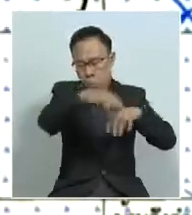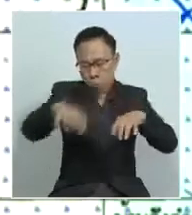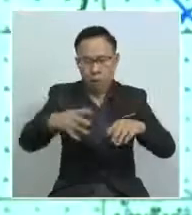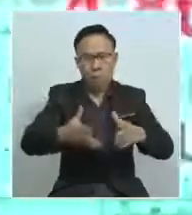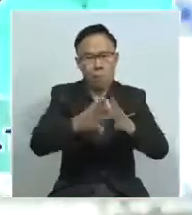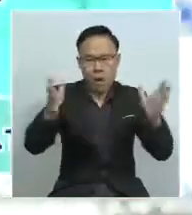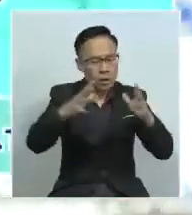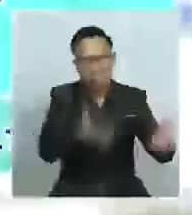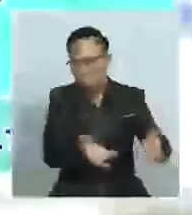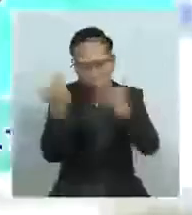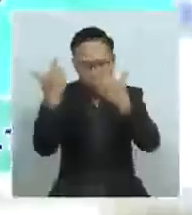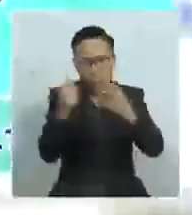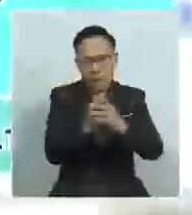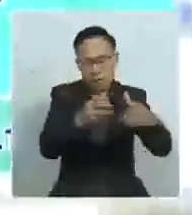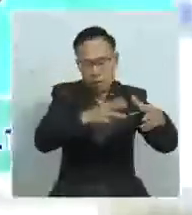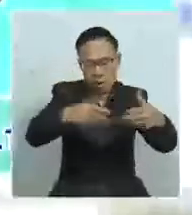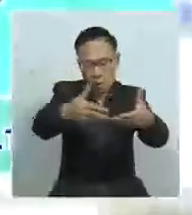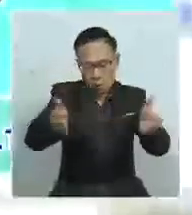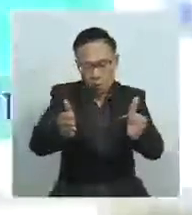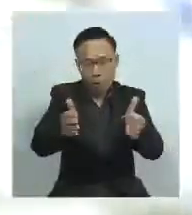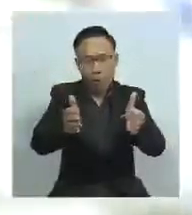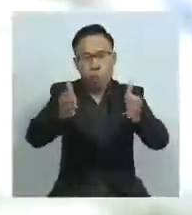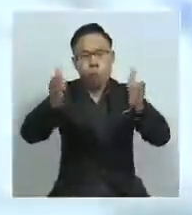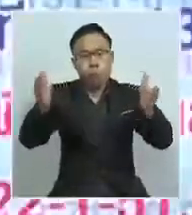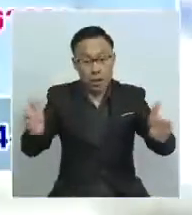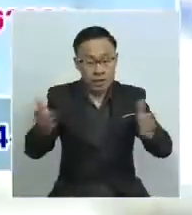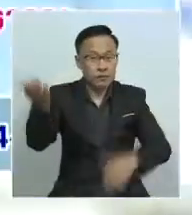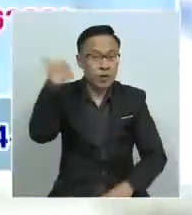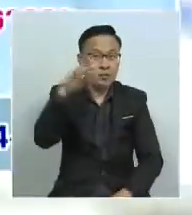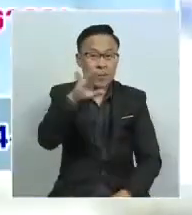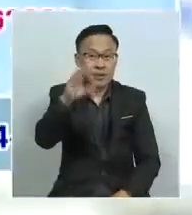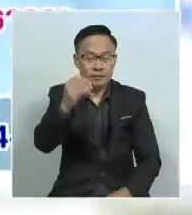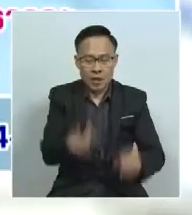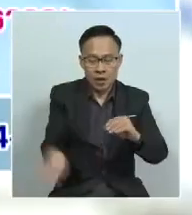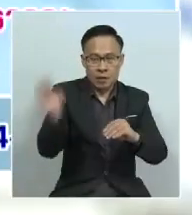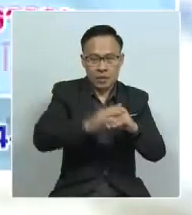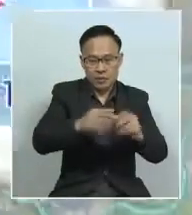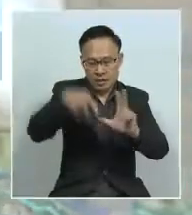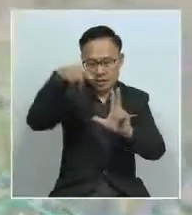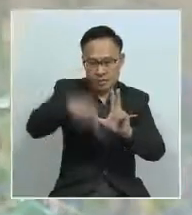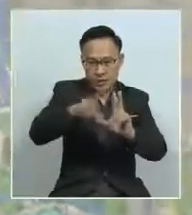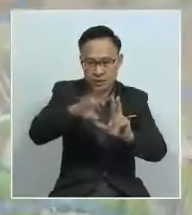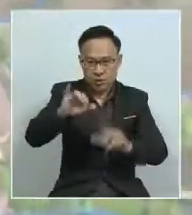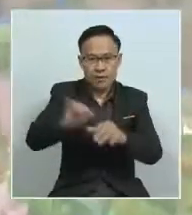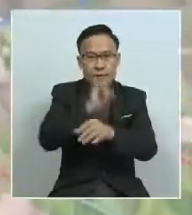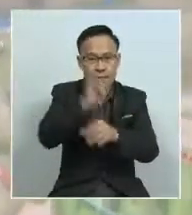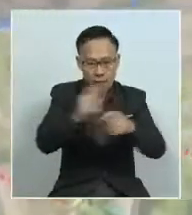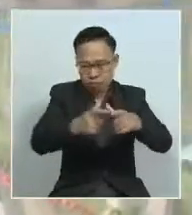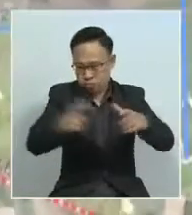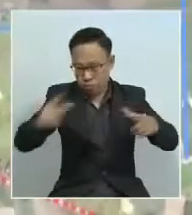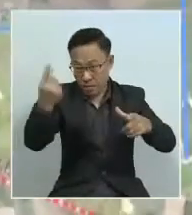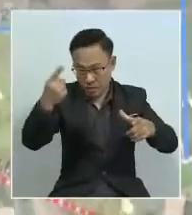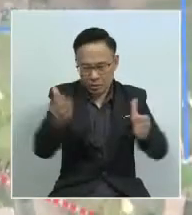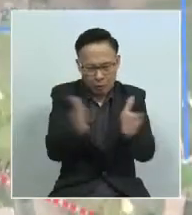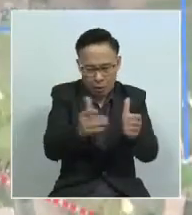ผลให้มีพื้นที่กักเก็บน้ำเพิ่มขึ้นจากเดิมประมาณ850ไร่เป็น 3,700 ไร่เศษพร้อมทั้งปรับปรุง